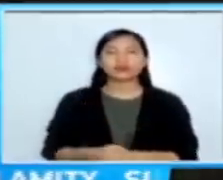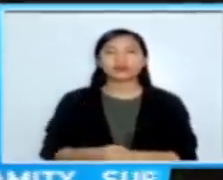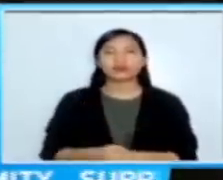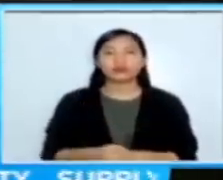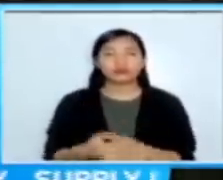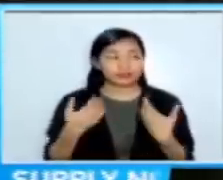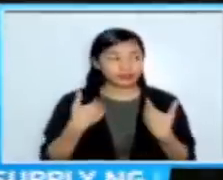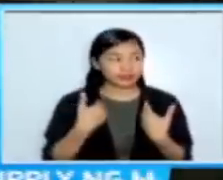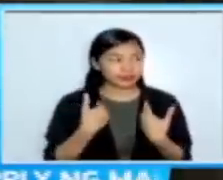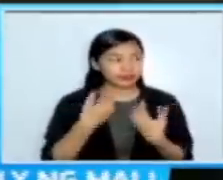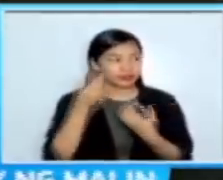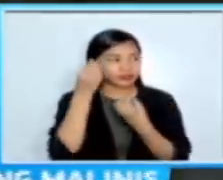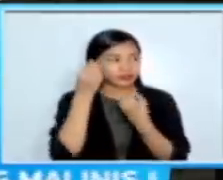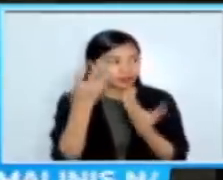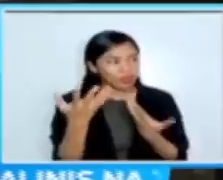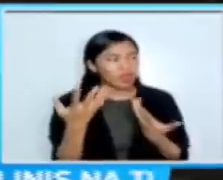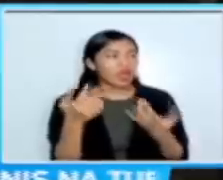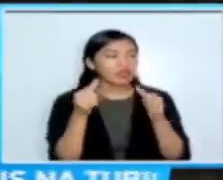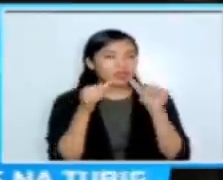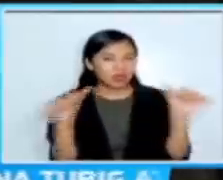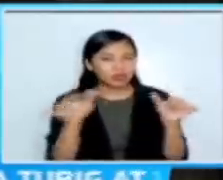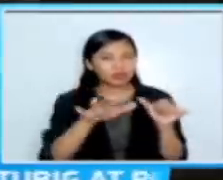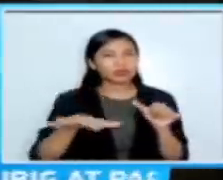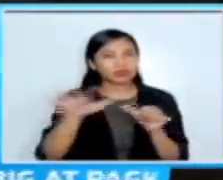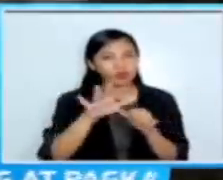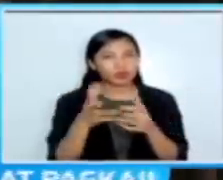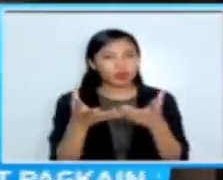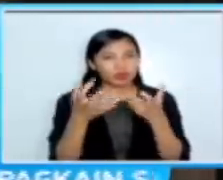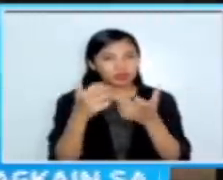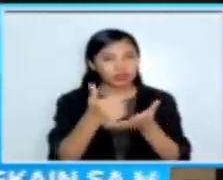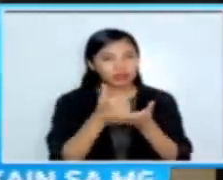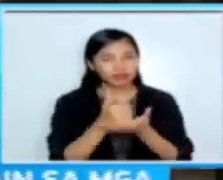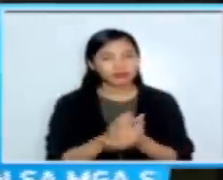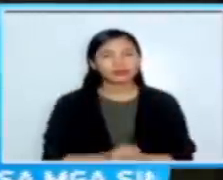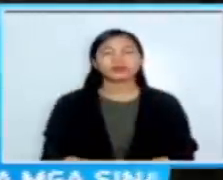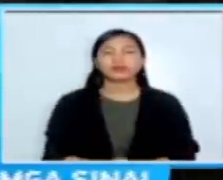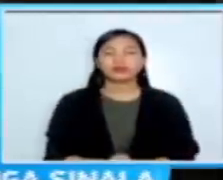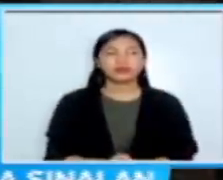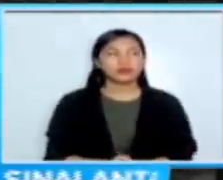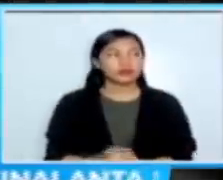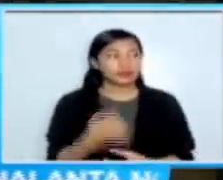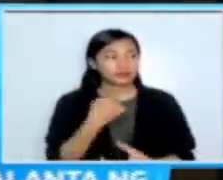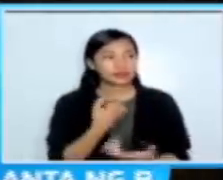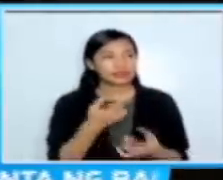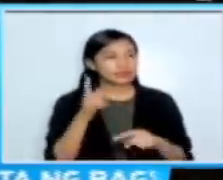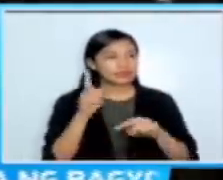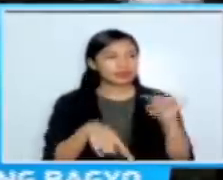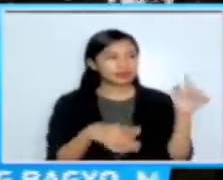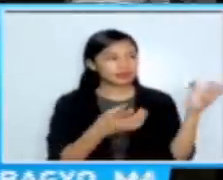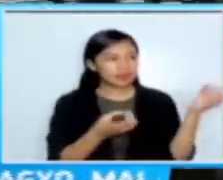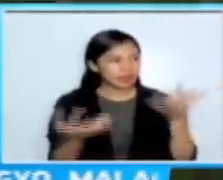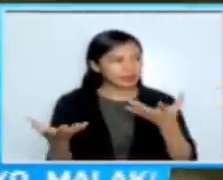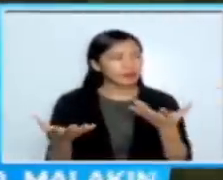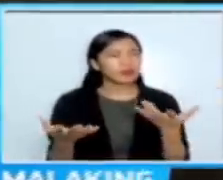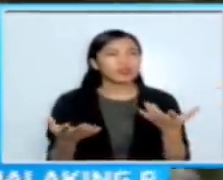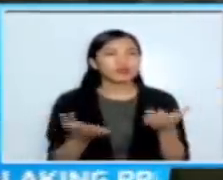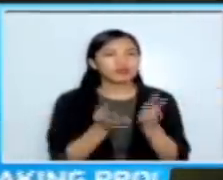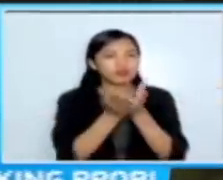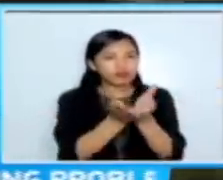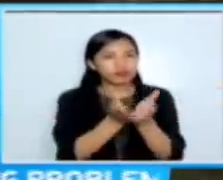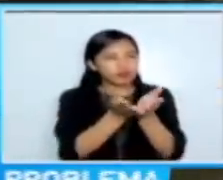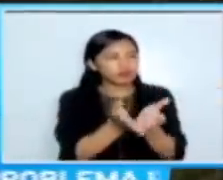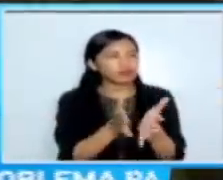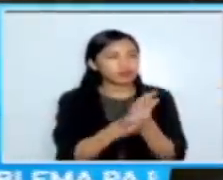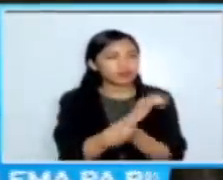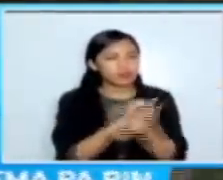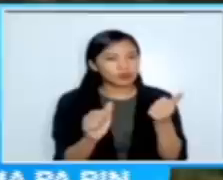sa mga gustong tumulong po sa inyo. Nabanggit nga ninyo, wala talaga kayong kakayahan maghatid in terms of transportation. So baka may mga